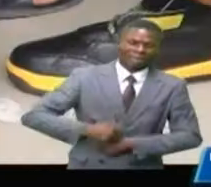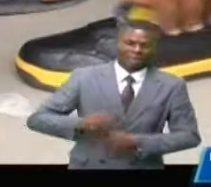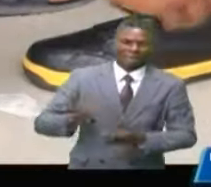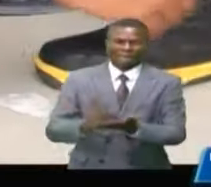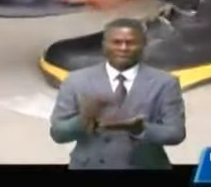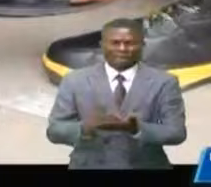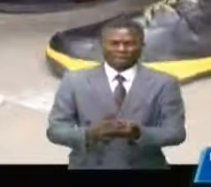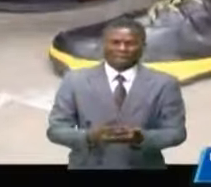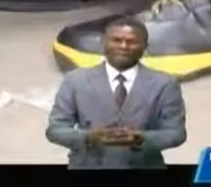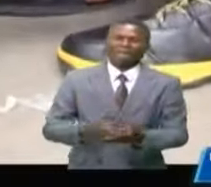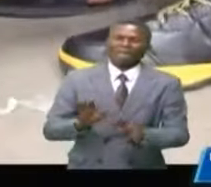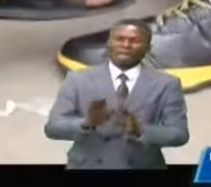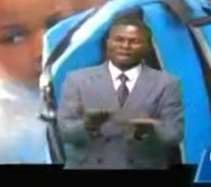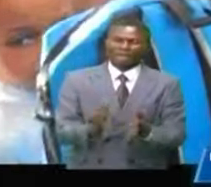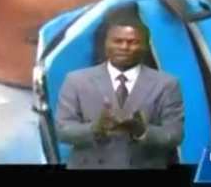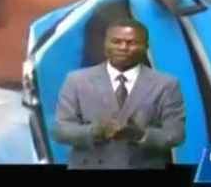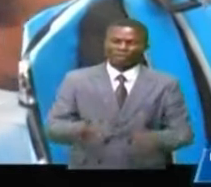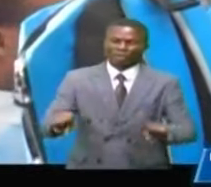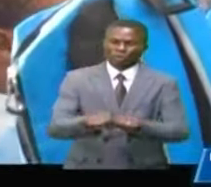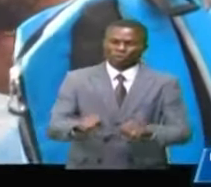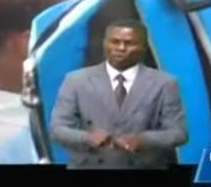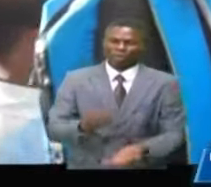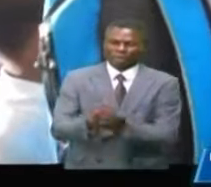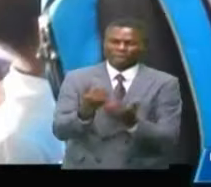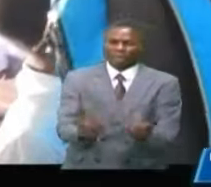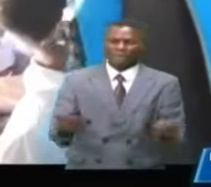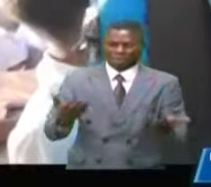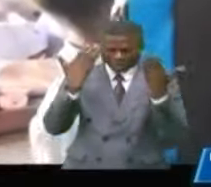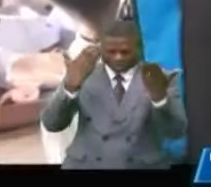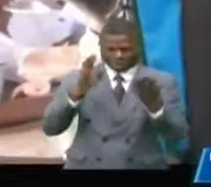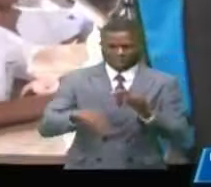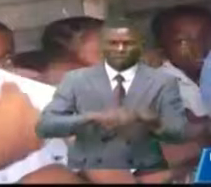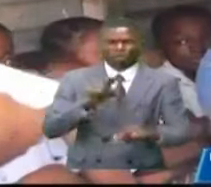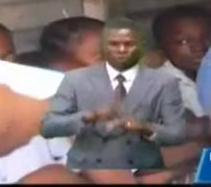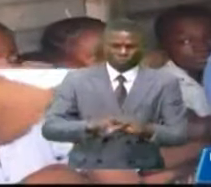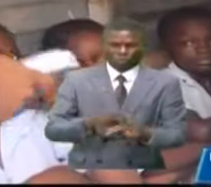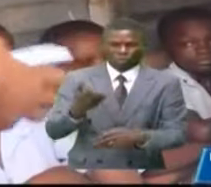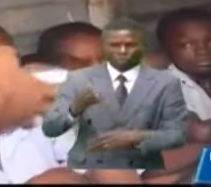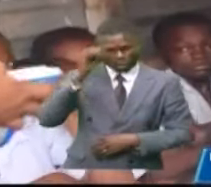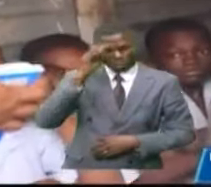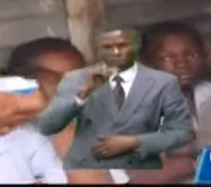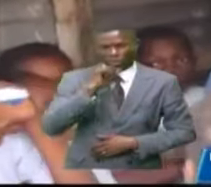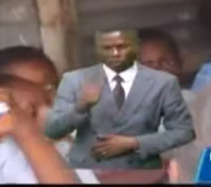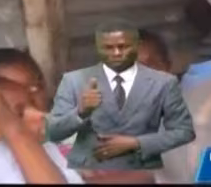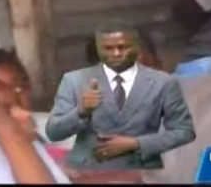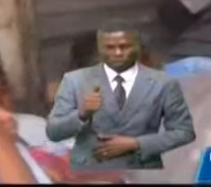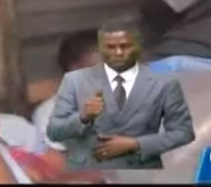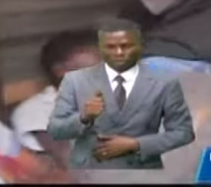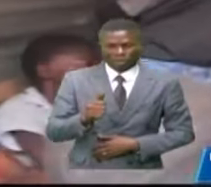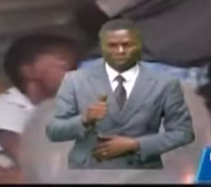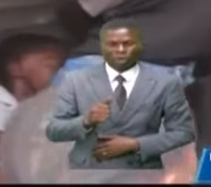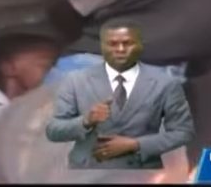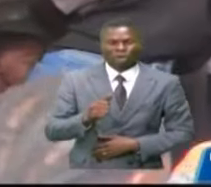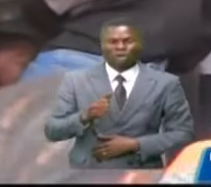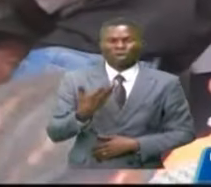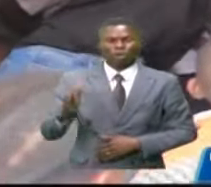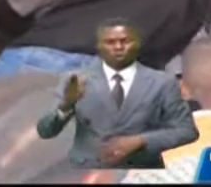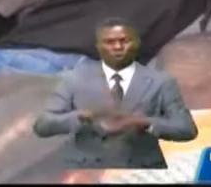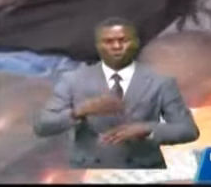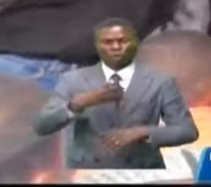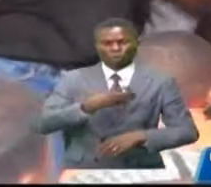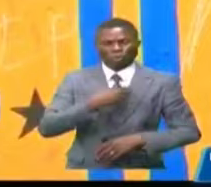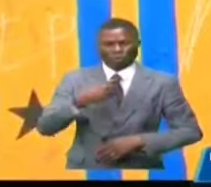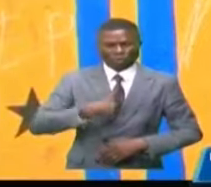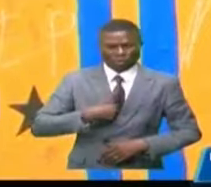et chaussures pour permettre à ces enfants d'étudier sans complaisance. Ma plus grande motivation, c'est de